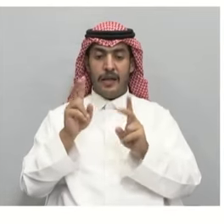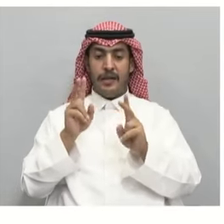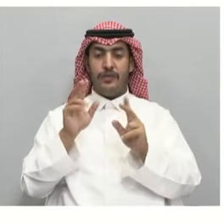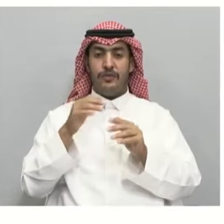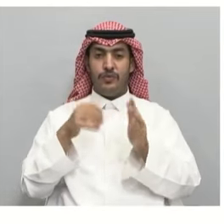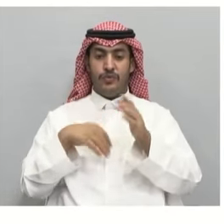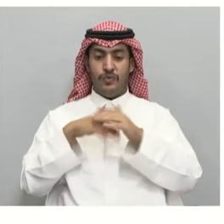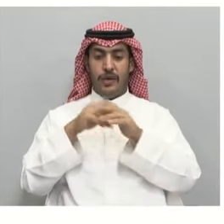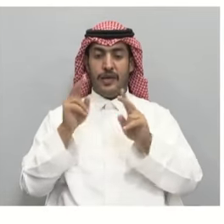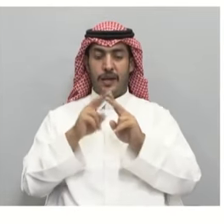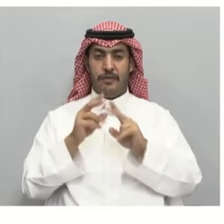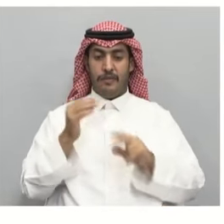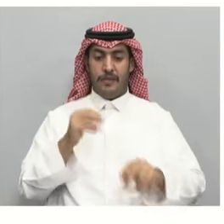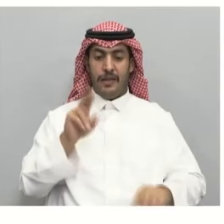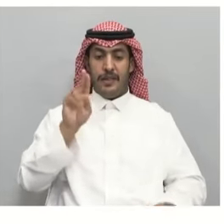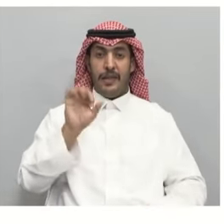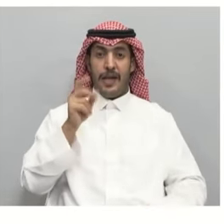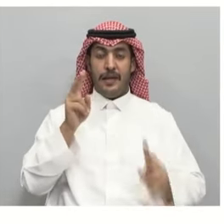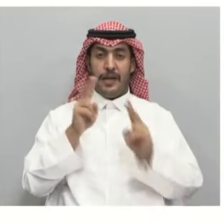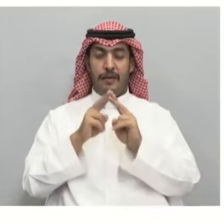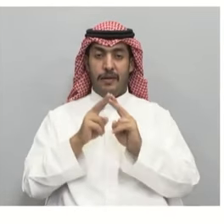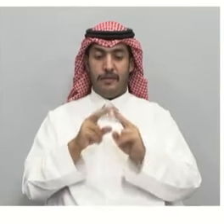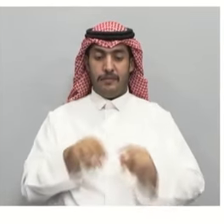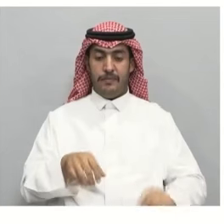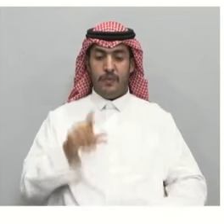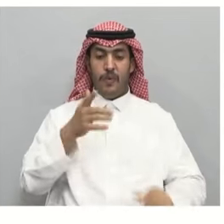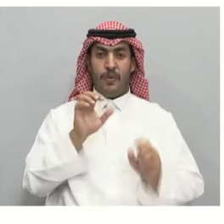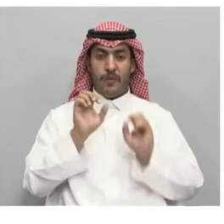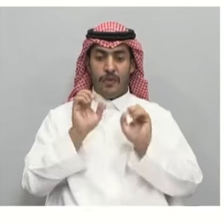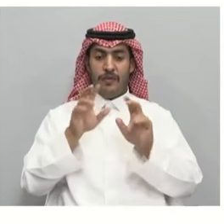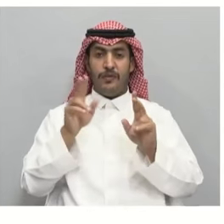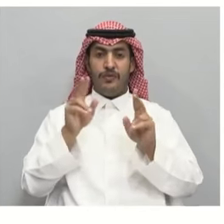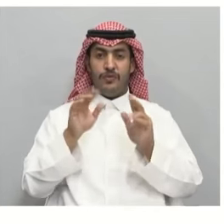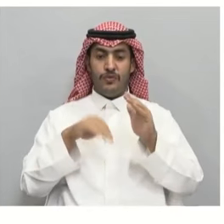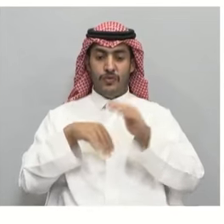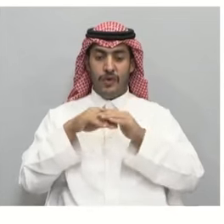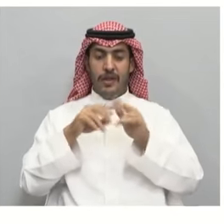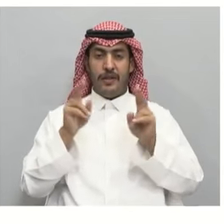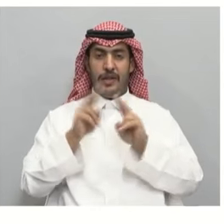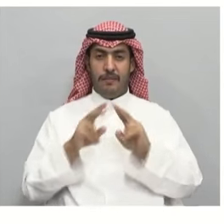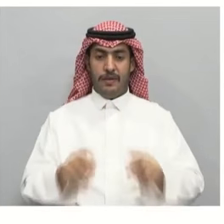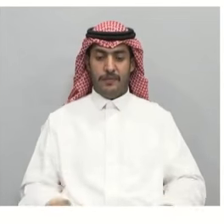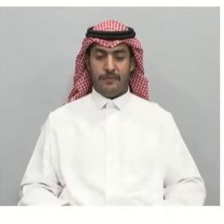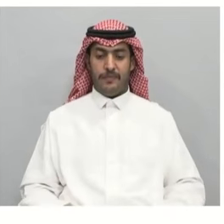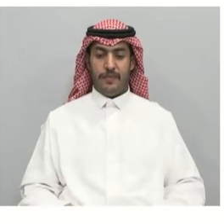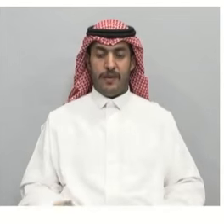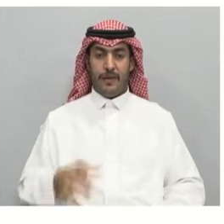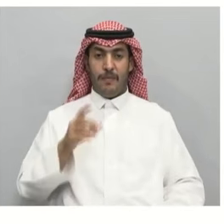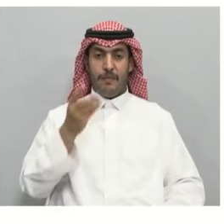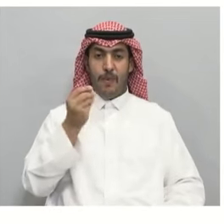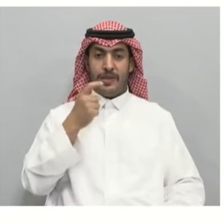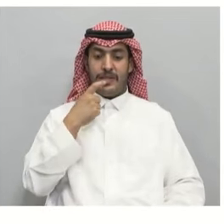الكهربائيه المقصود بالتيار الكهربائي هو تفق للشحنات الكهربائيه في المواد